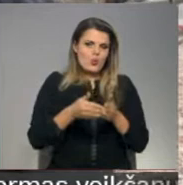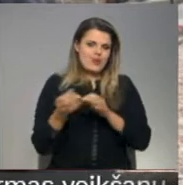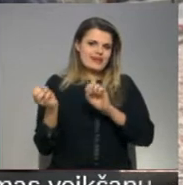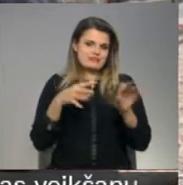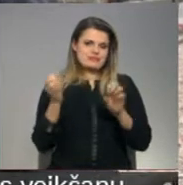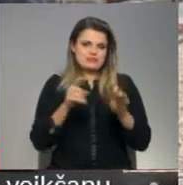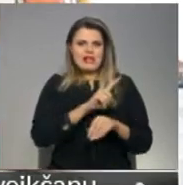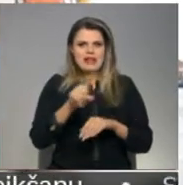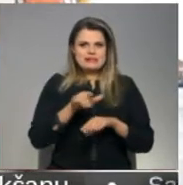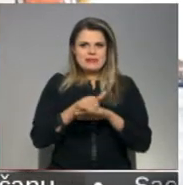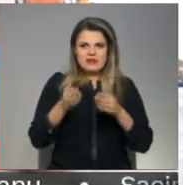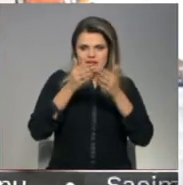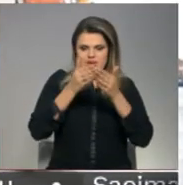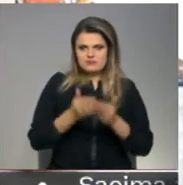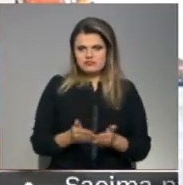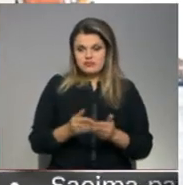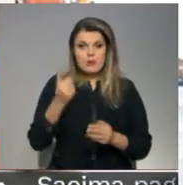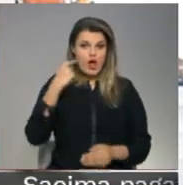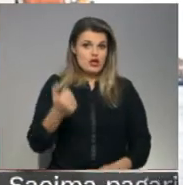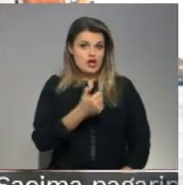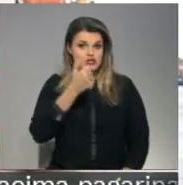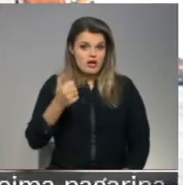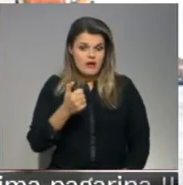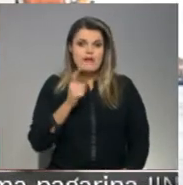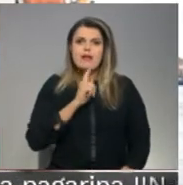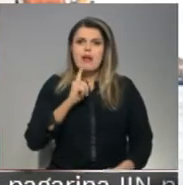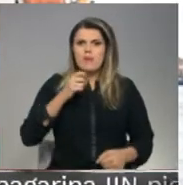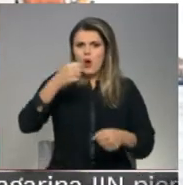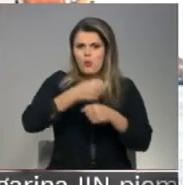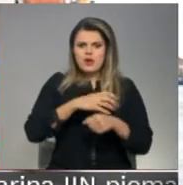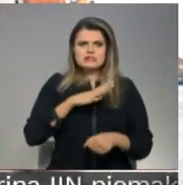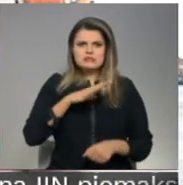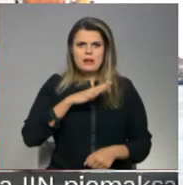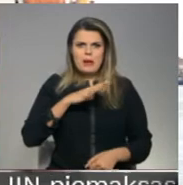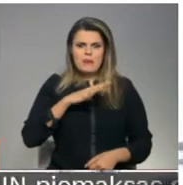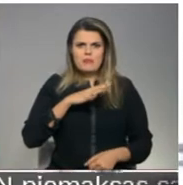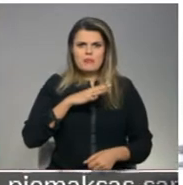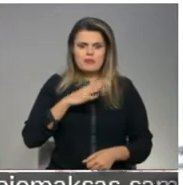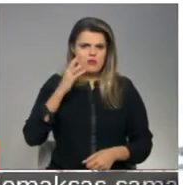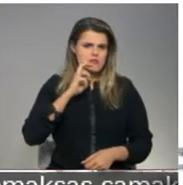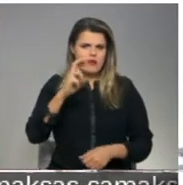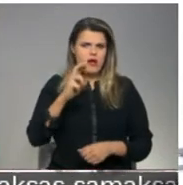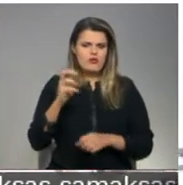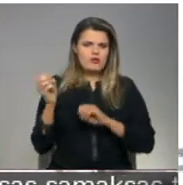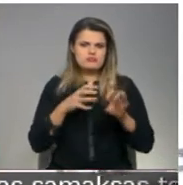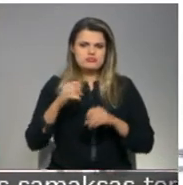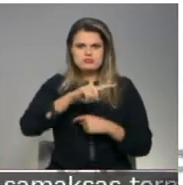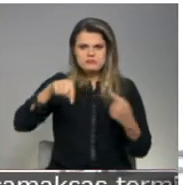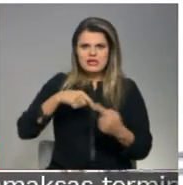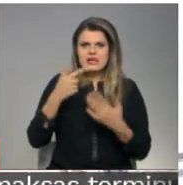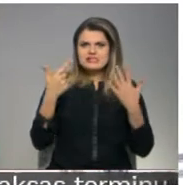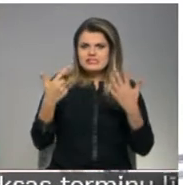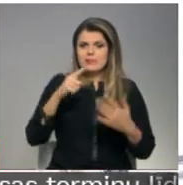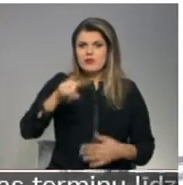līdz šeit pilnai iegrimē. Pagājušā gadā Liepājas osta sasniedz lielāko kravu apgrozījumu tās vēsturē 7,54